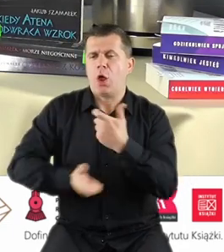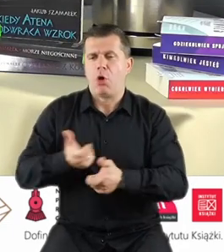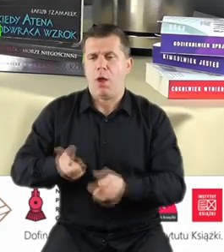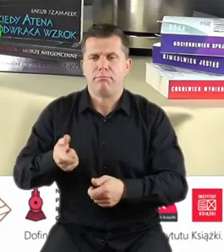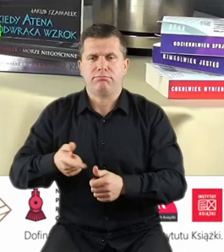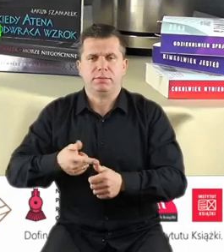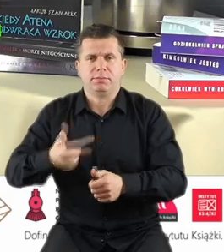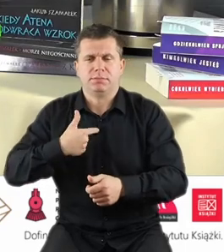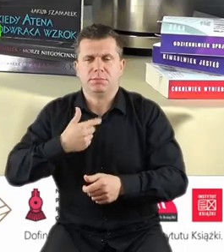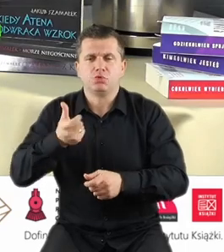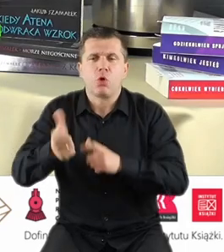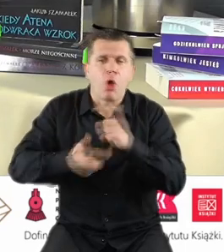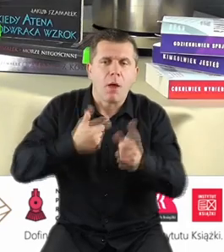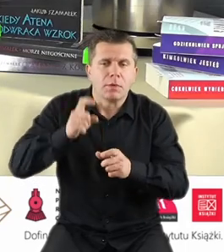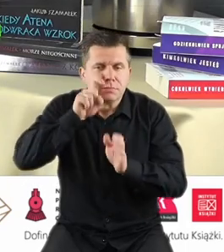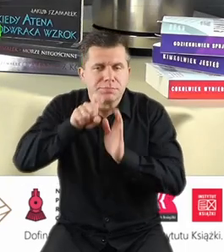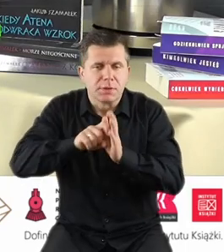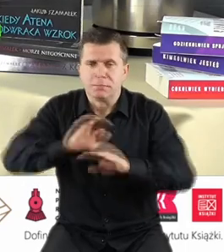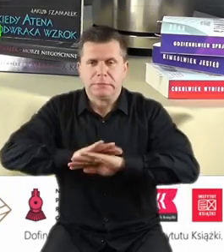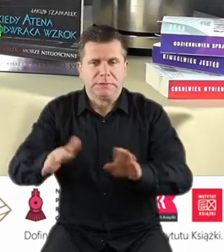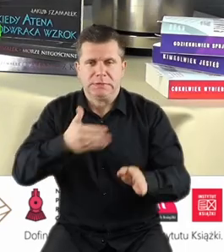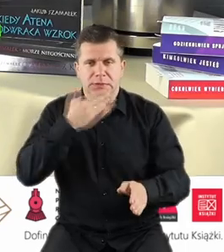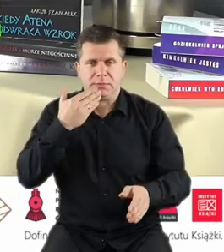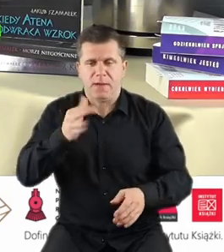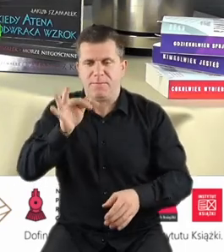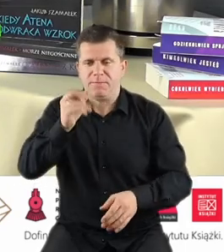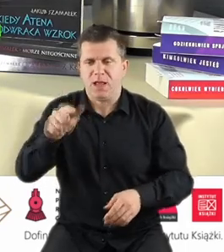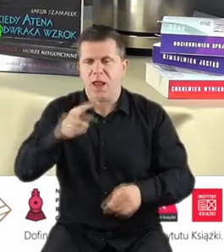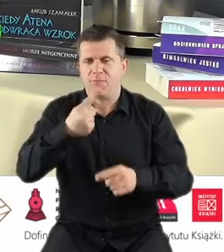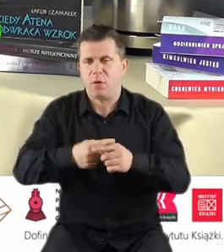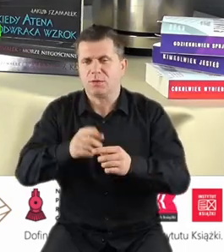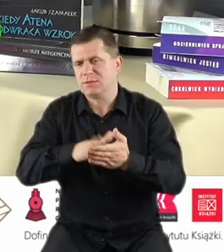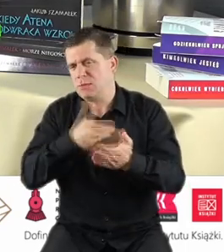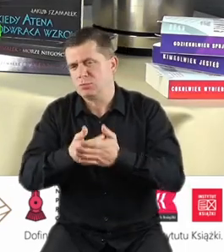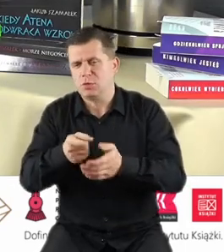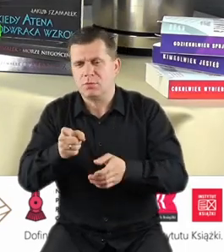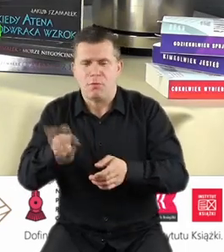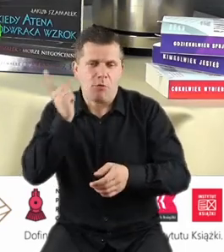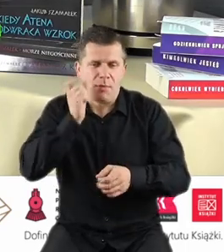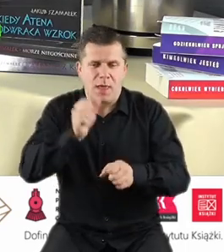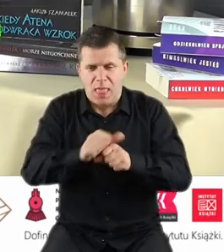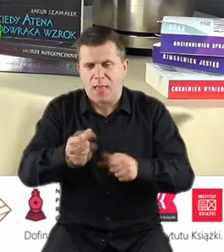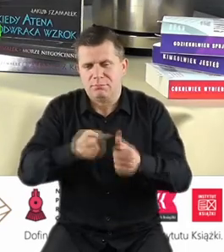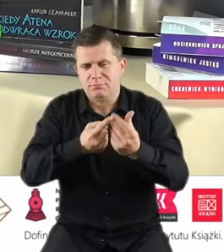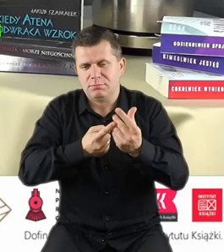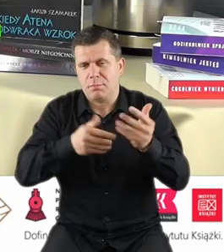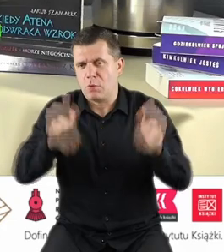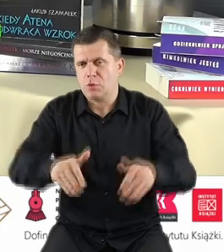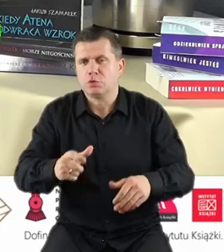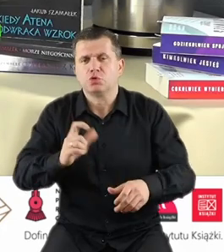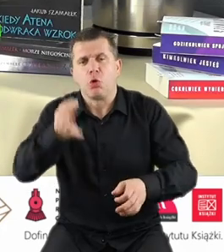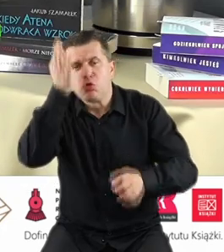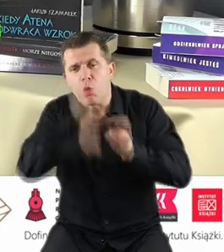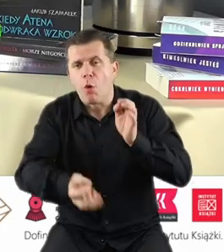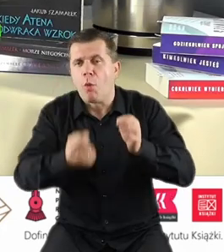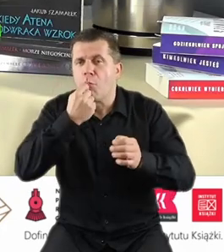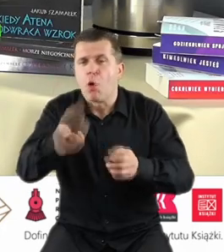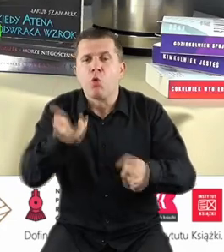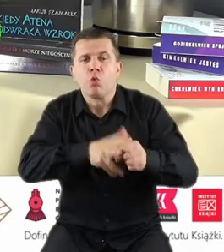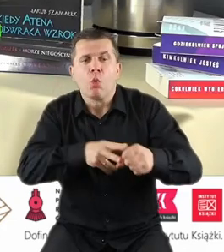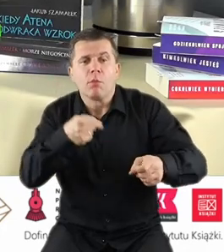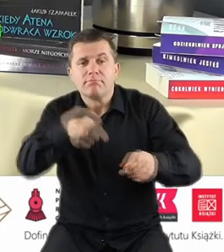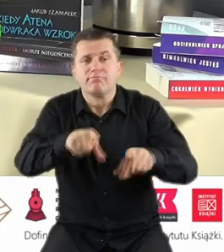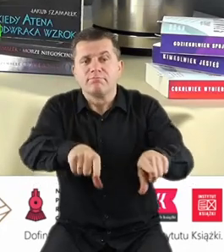Firefox Focus na komórki. Czyli są opcje. Ja nie chciałbym podkładać tutaj konkretnej opcji, sugerować Państwu, natomiast zachęcam do tego, żeby